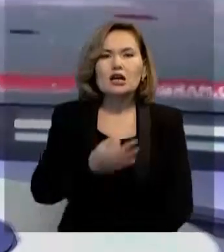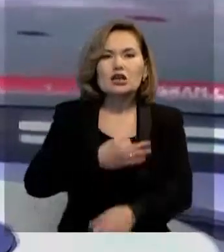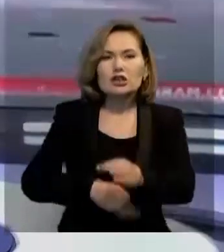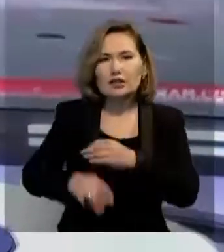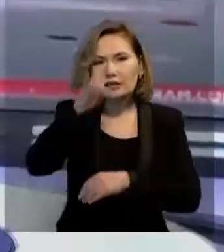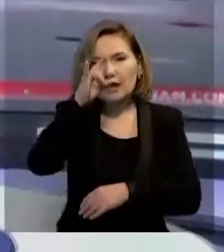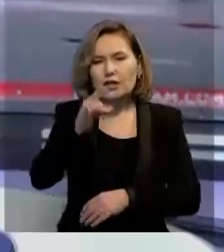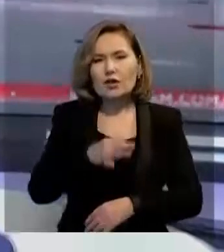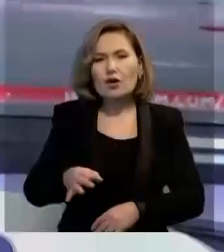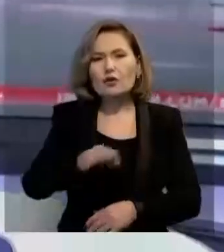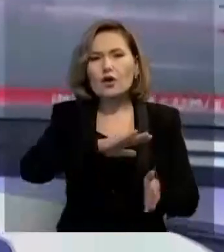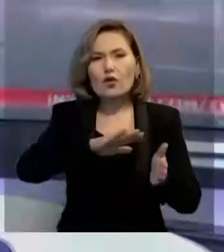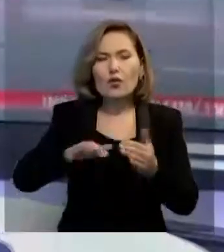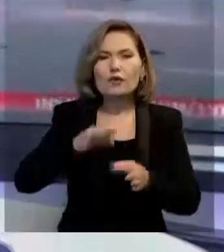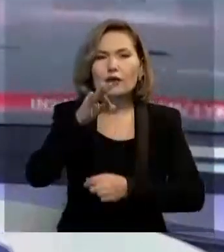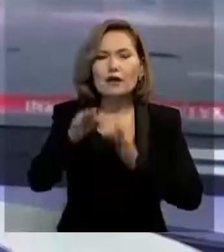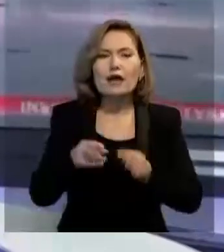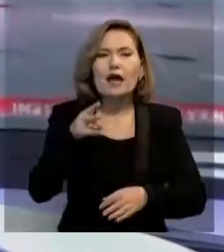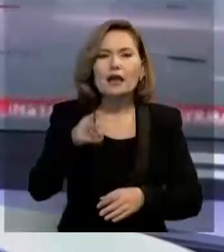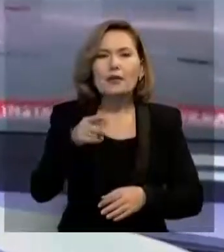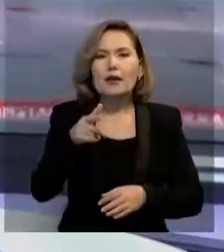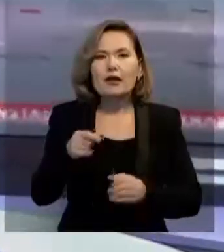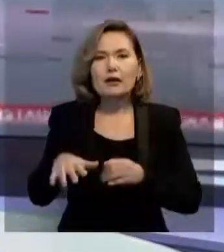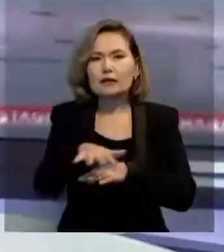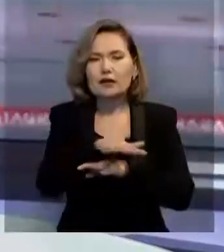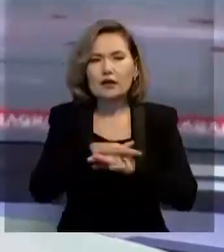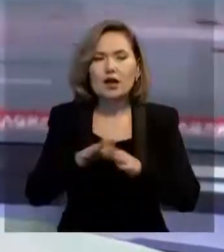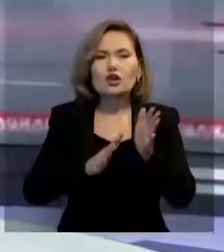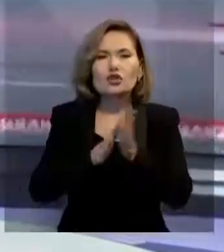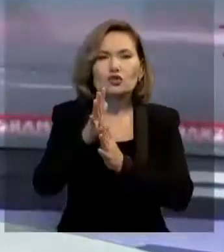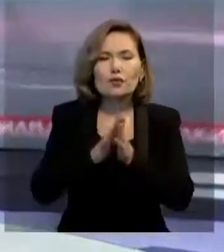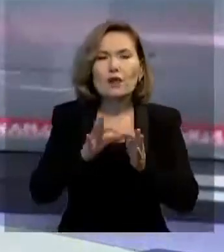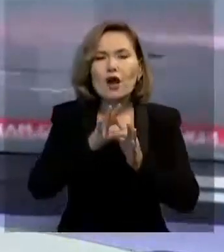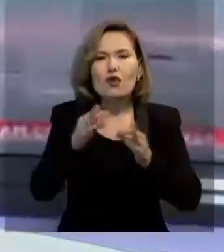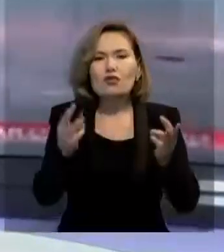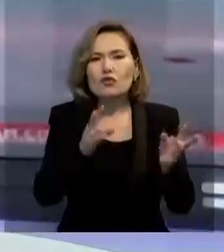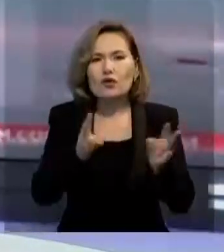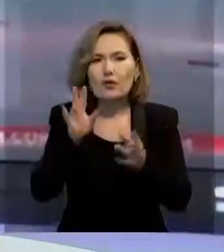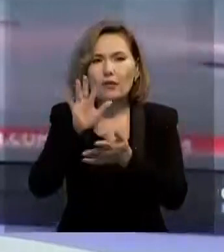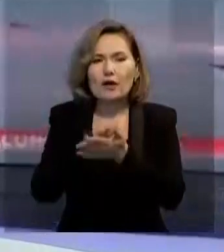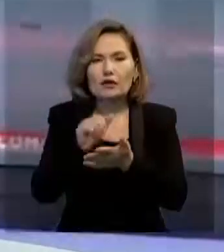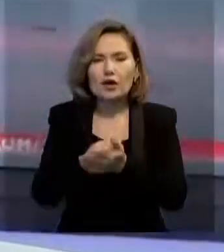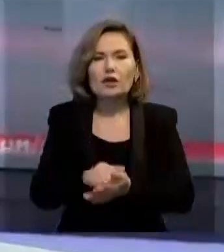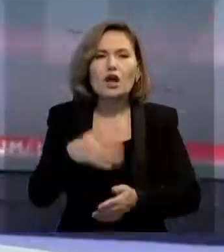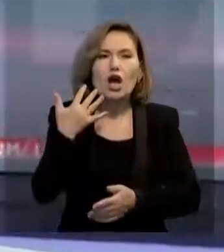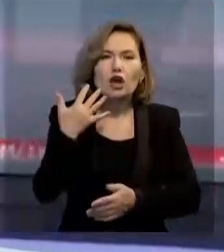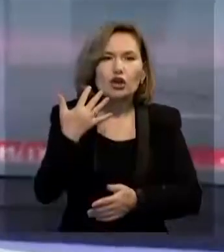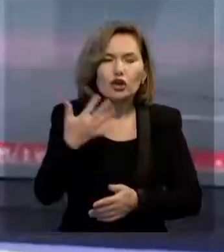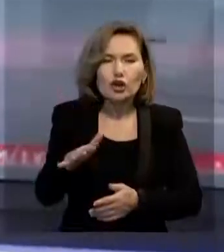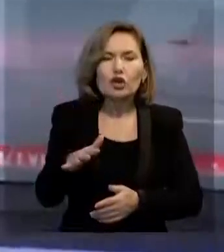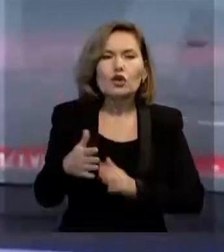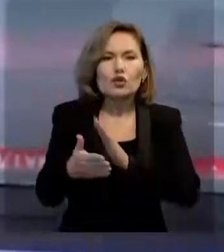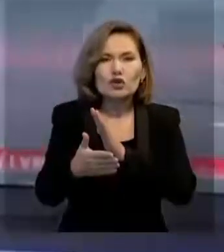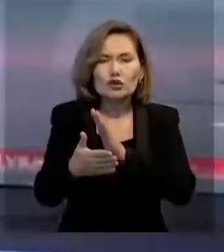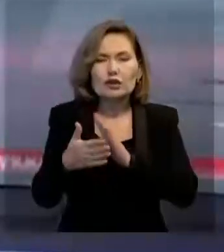Шығыс Қазақстан облысында өткен тәулікте 2000 гектарға жуық шөпті аумақ өртке оранды. Өлкедегі өрт сөндірушілер 50-ден астам шақырту алып,